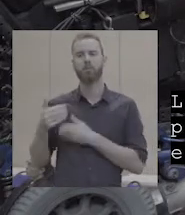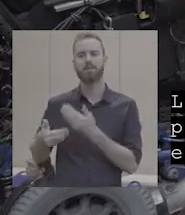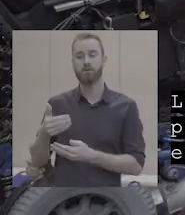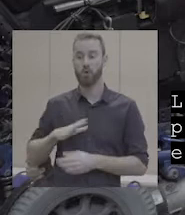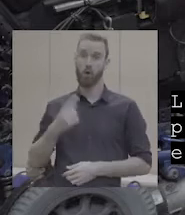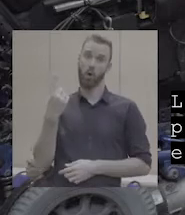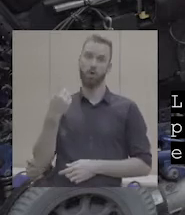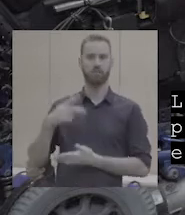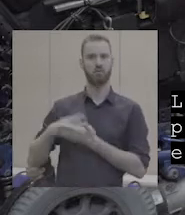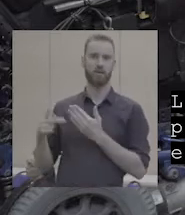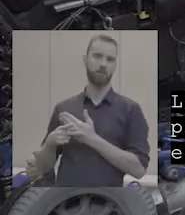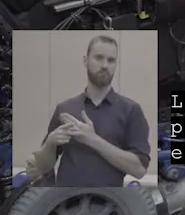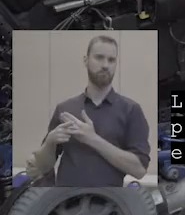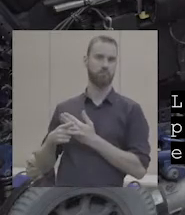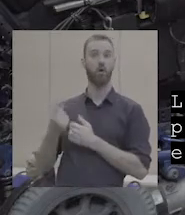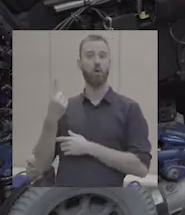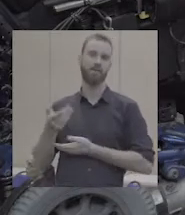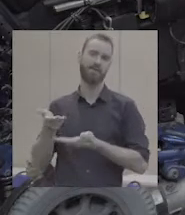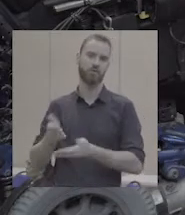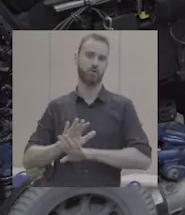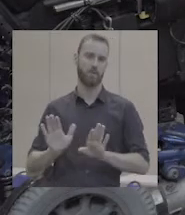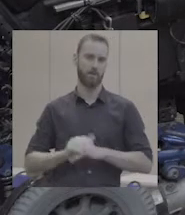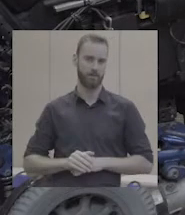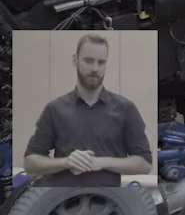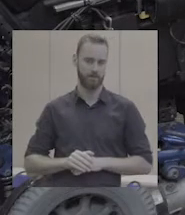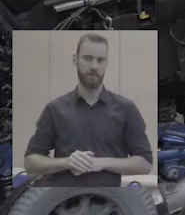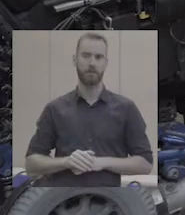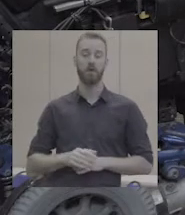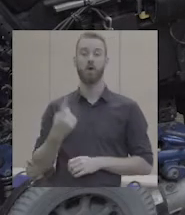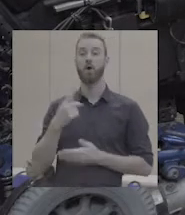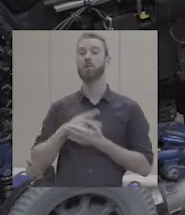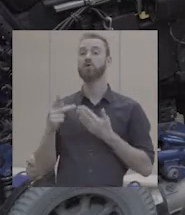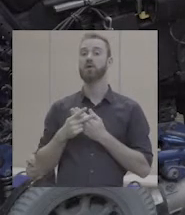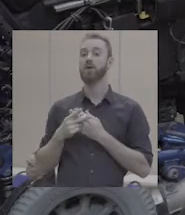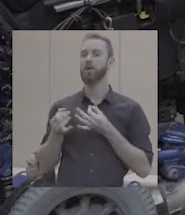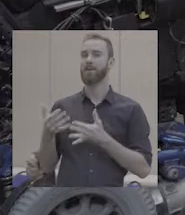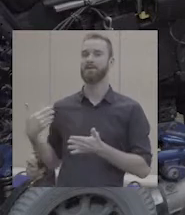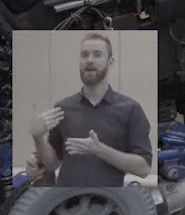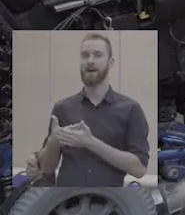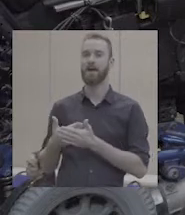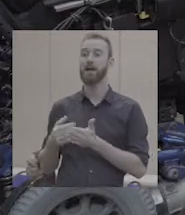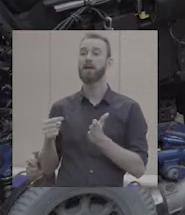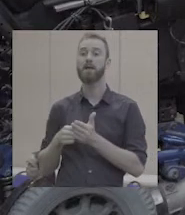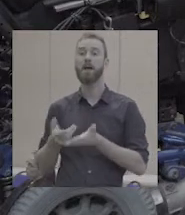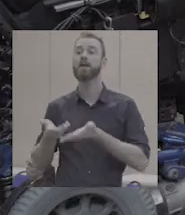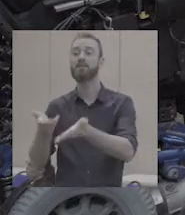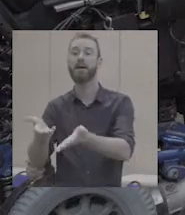où vous avez un projet en livraison. Un projet, ça dure combien d'années, une fois qu'il est